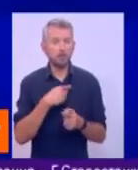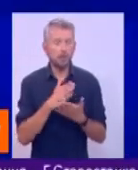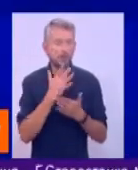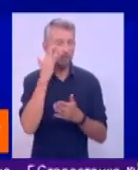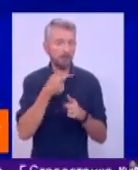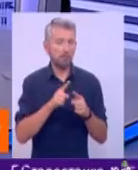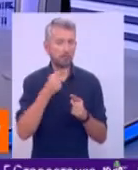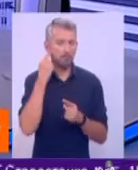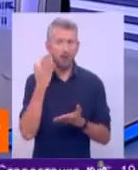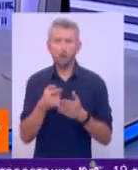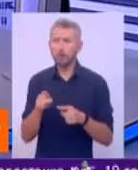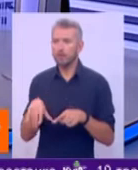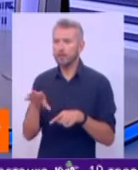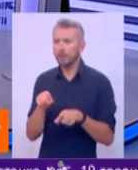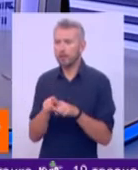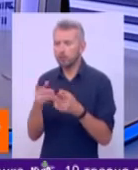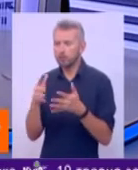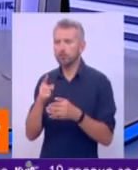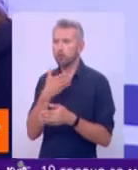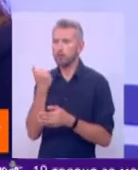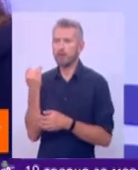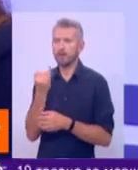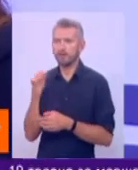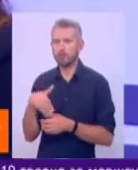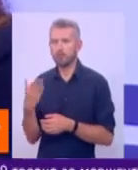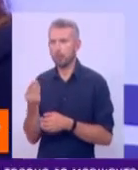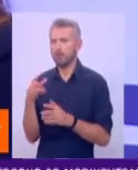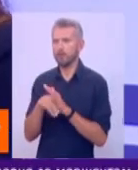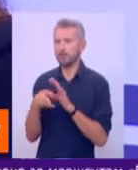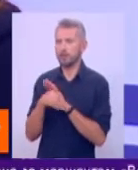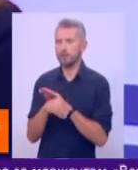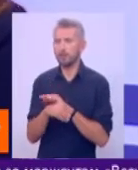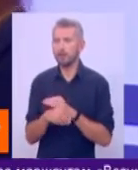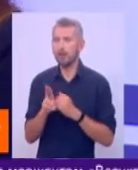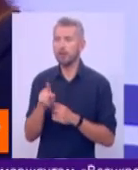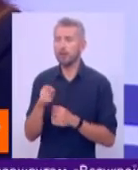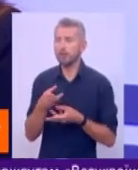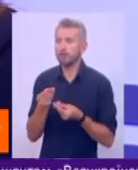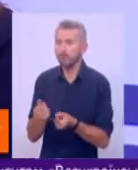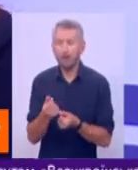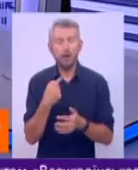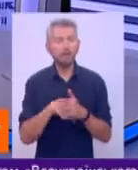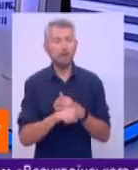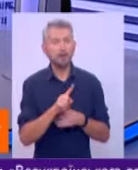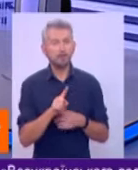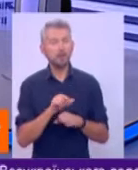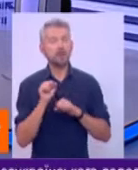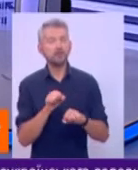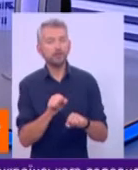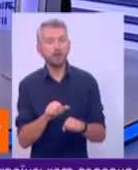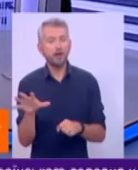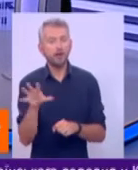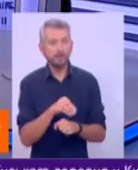этом задуматися. Якщо це все так очевидно, чому немає зацікавленості з боку інвесторів? Як їх зацікавити? А тому що защитить їх. Все